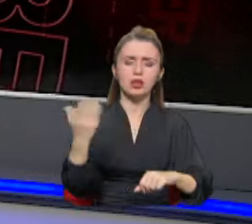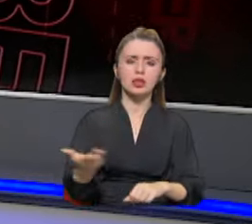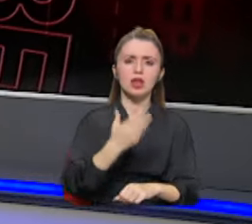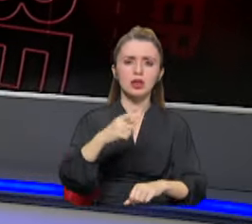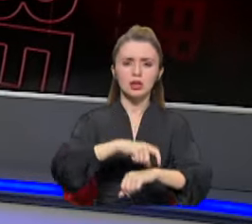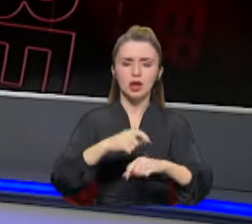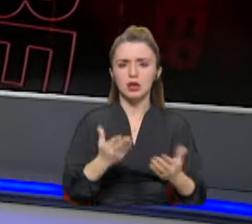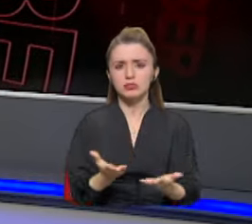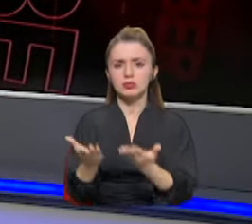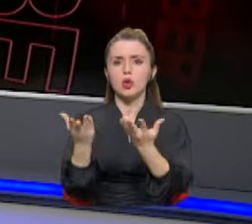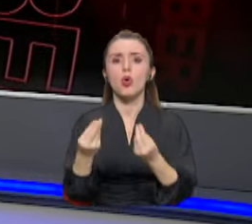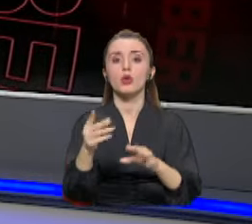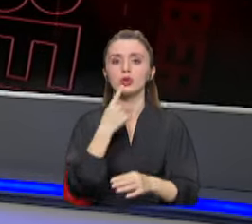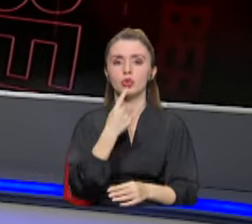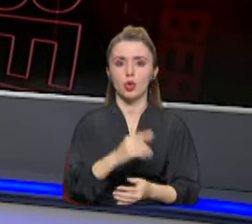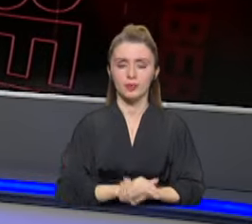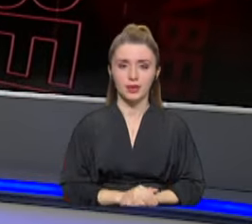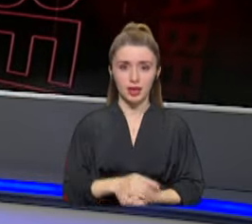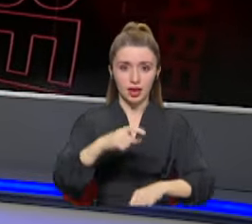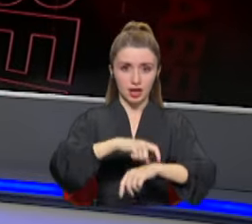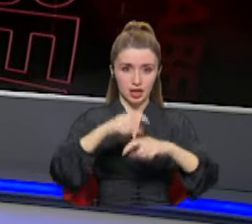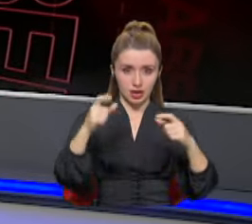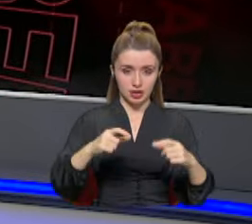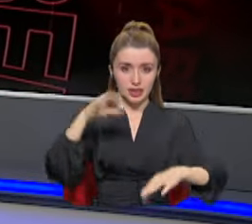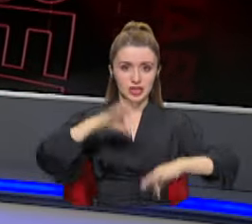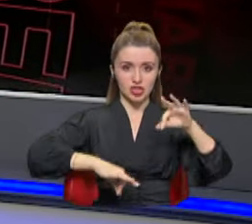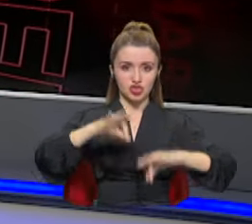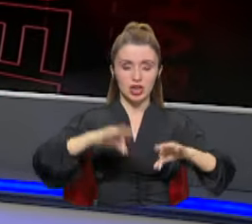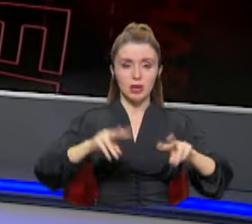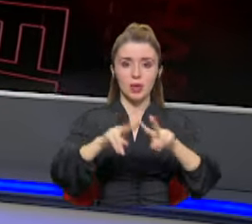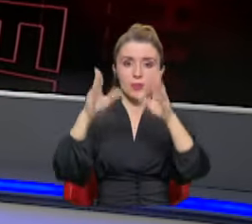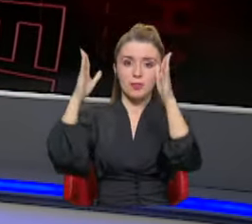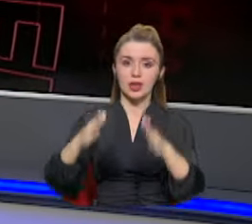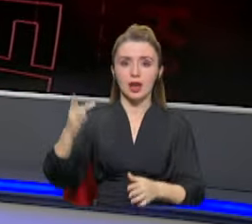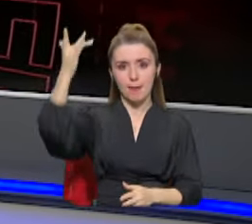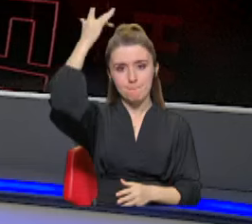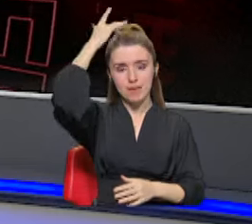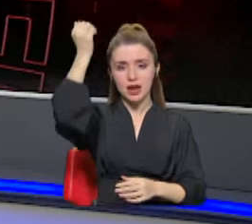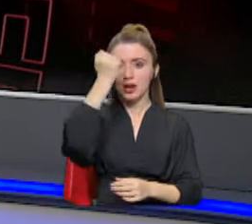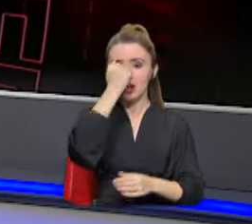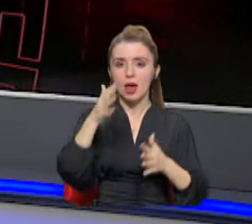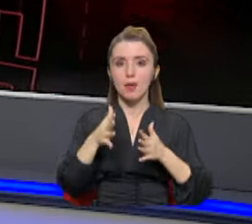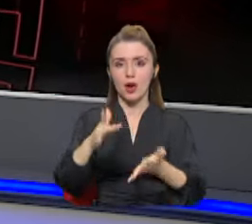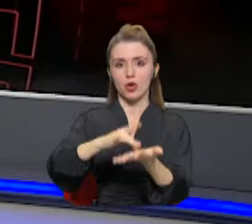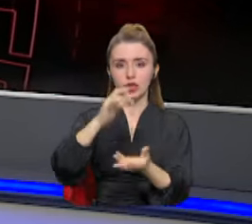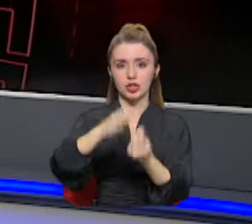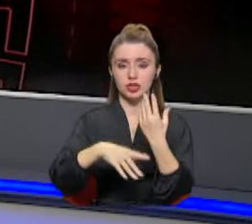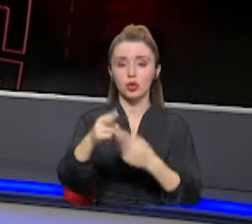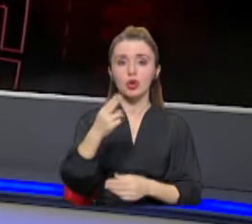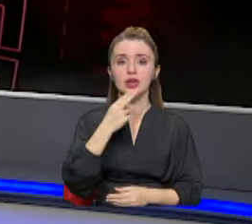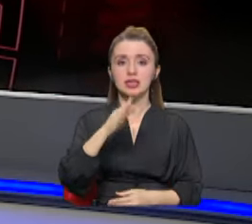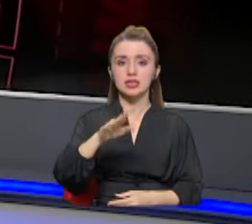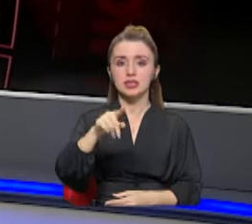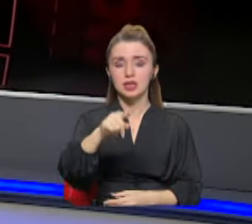hastaneye götürülmediği öne sürüldü. Hastanede yapılan tetkiklerde Mira'nın beyin kanaması geçirdiği ortaya çıktı. Küçük kız